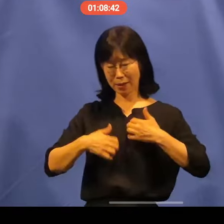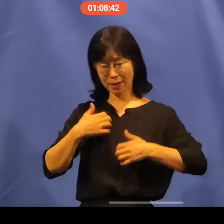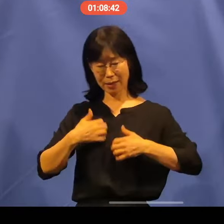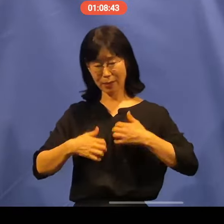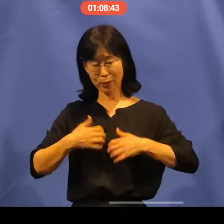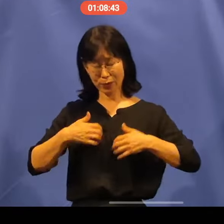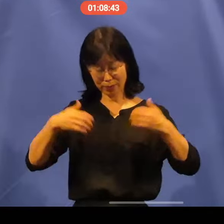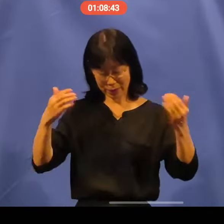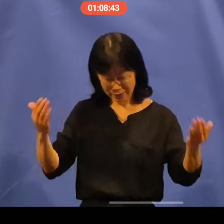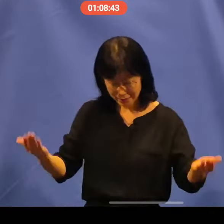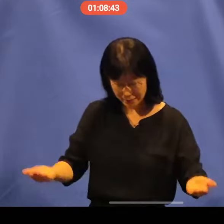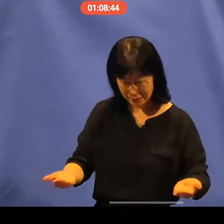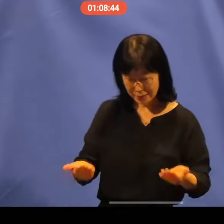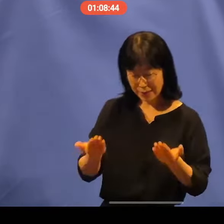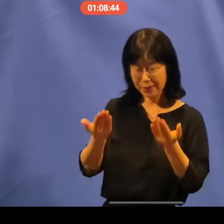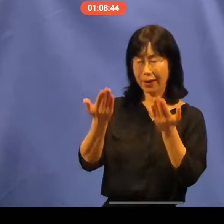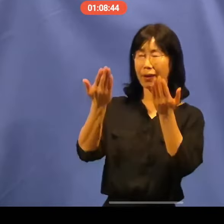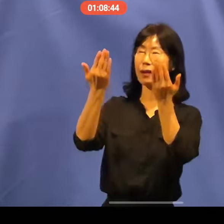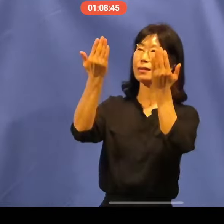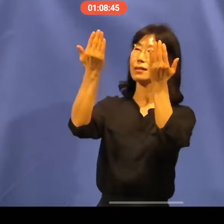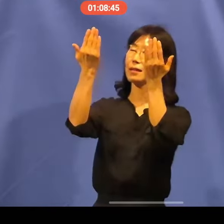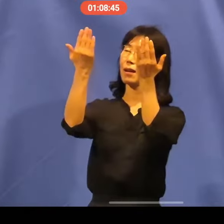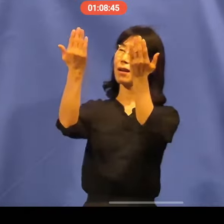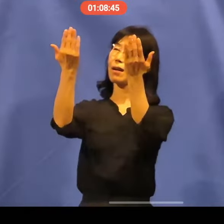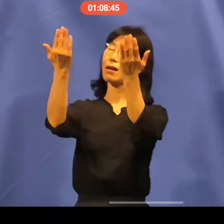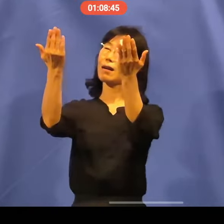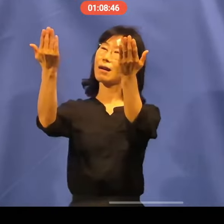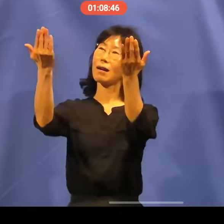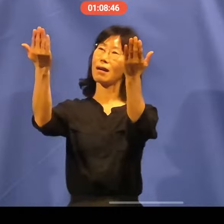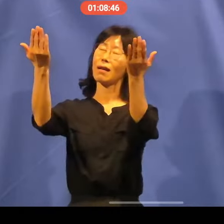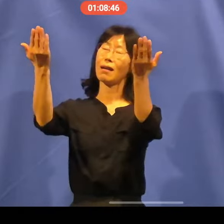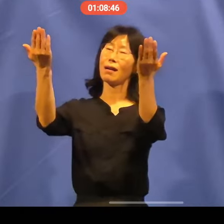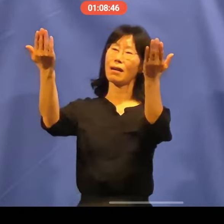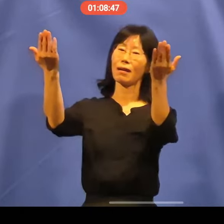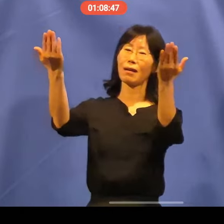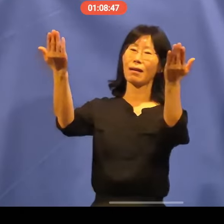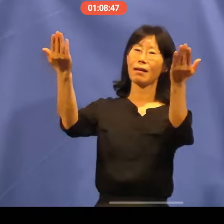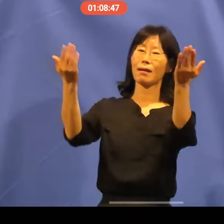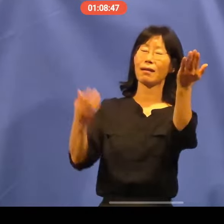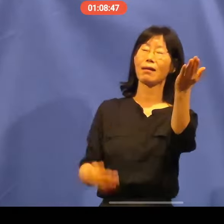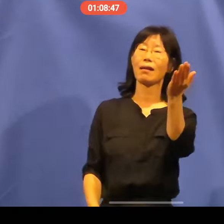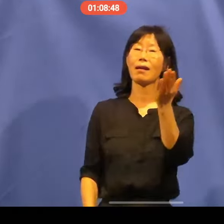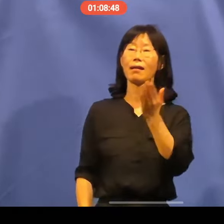주님의 기쁨이 되는 것